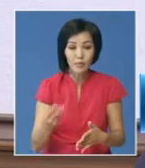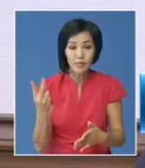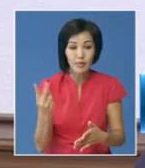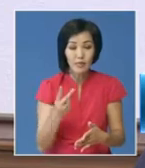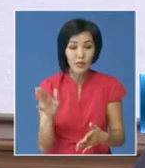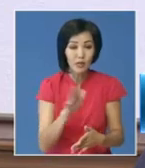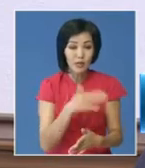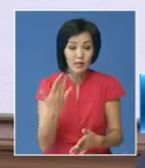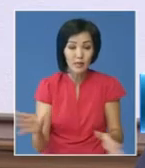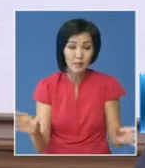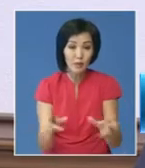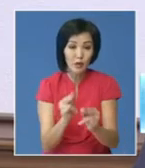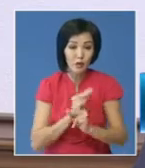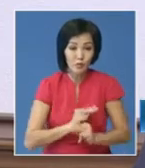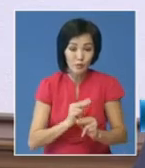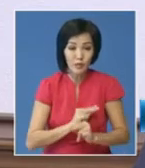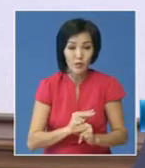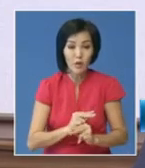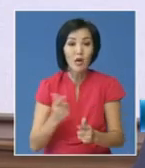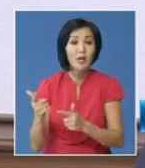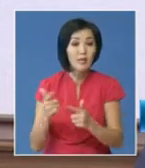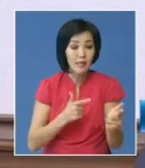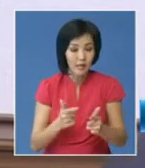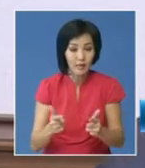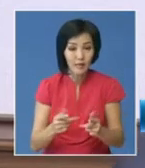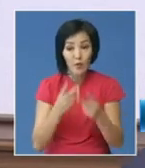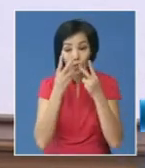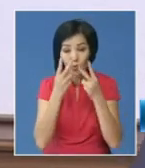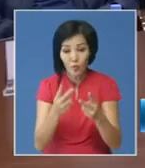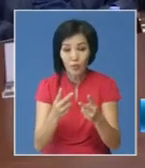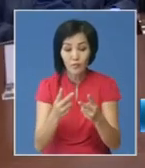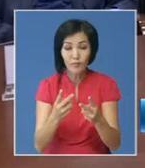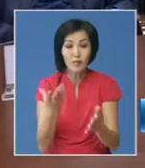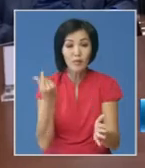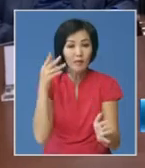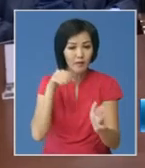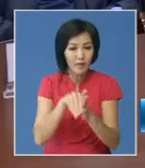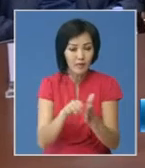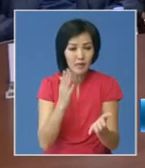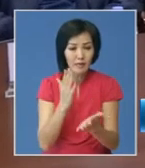Карина Карина на инвестфорум. Я видел там, какие инвесторы к нам. И с